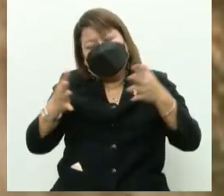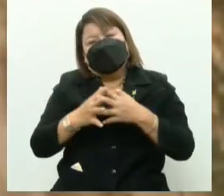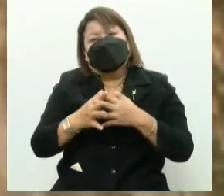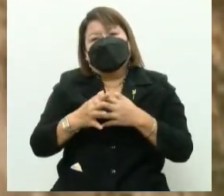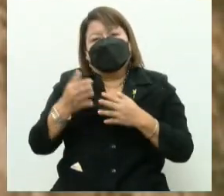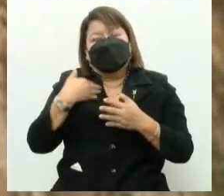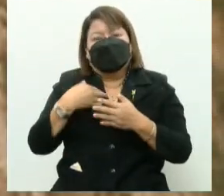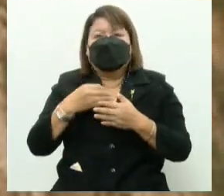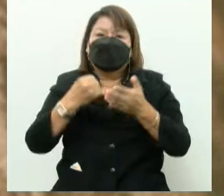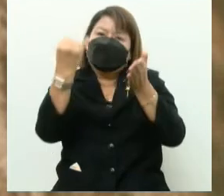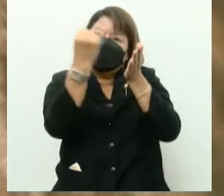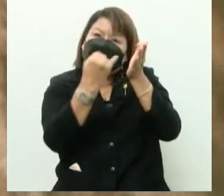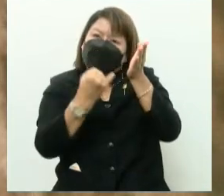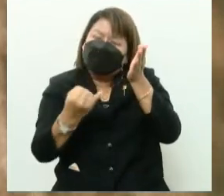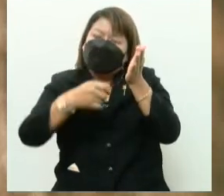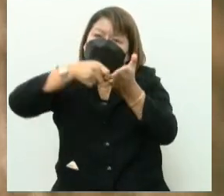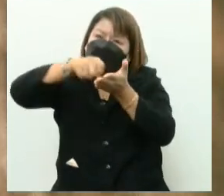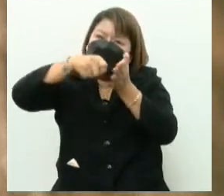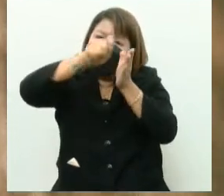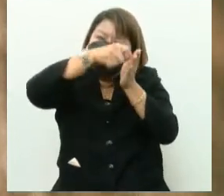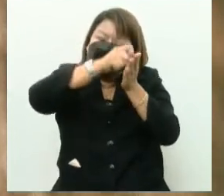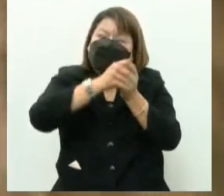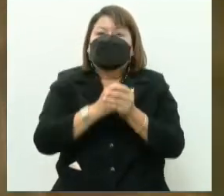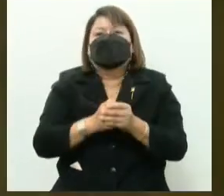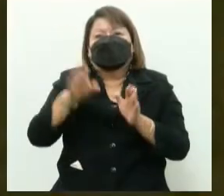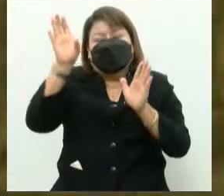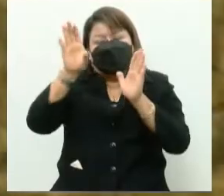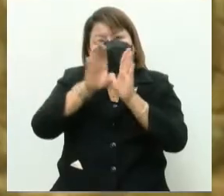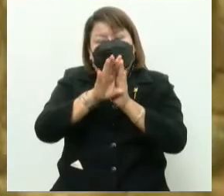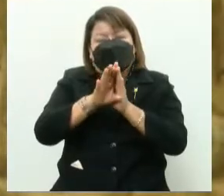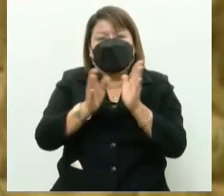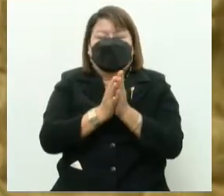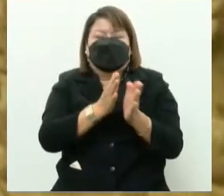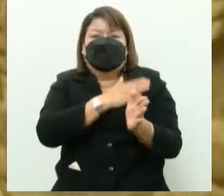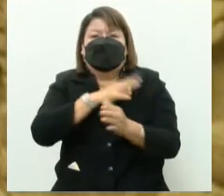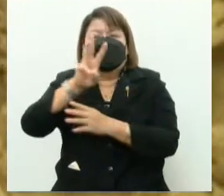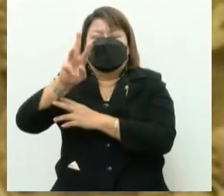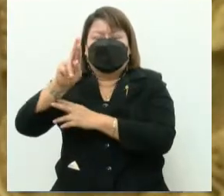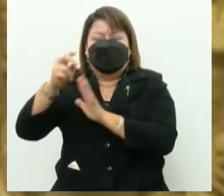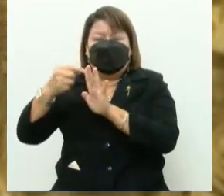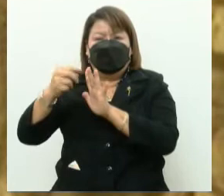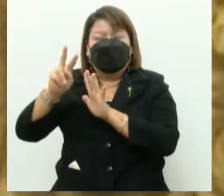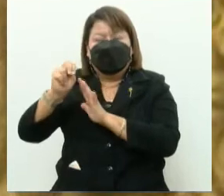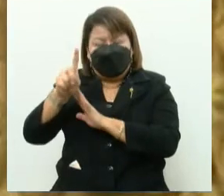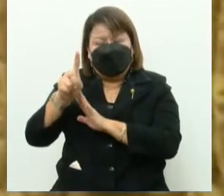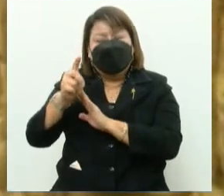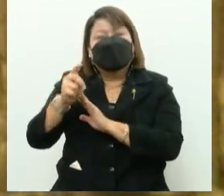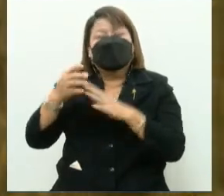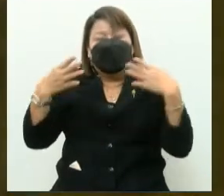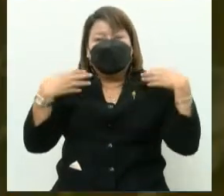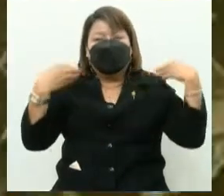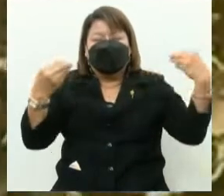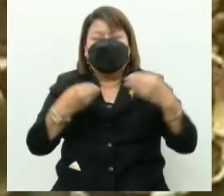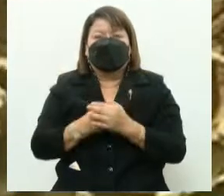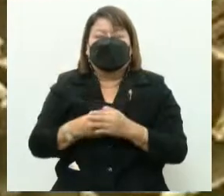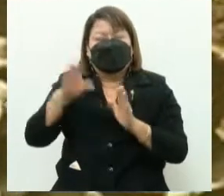ยสลักเป็นภาพดังนี้ 1. พระวรุณเทพประทับเหนือหงส์ 2. ภาพ